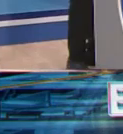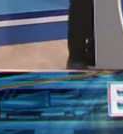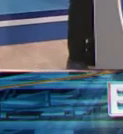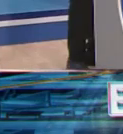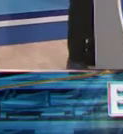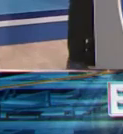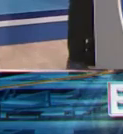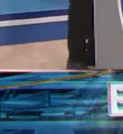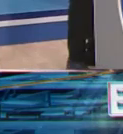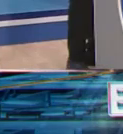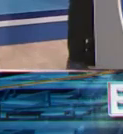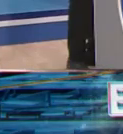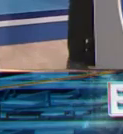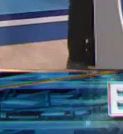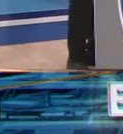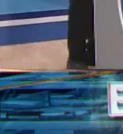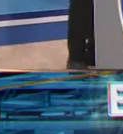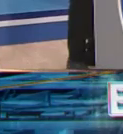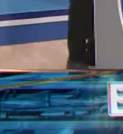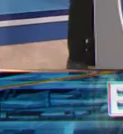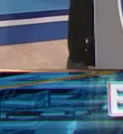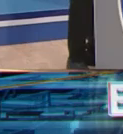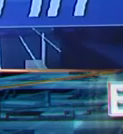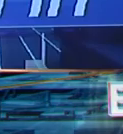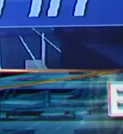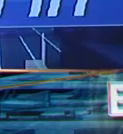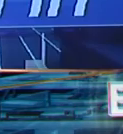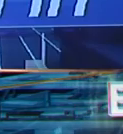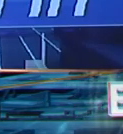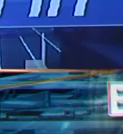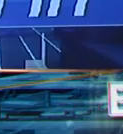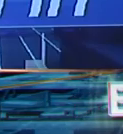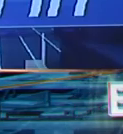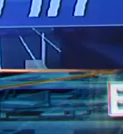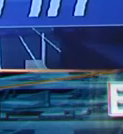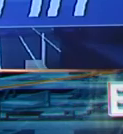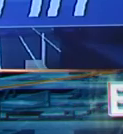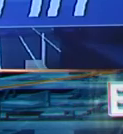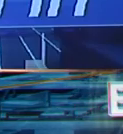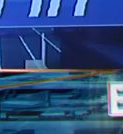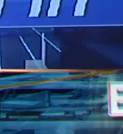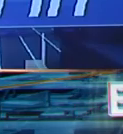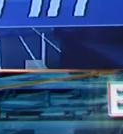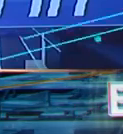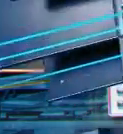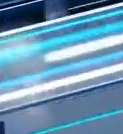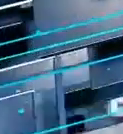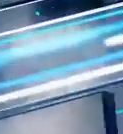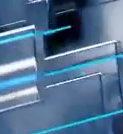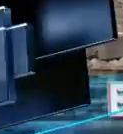Ешқандай кешірілу немесе қарызды алып тастау деген ондай шаралар қарастырылмаған.